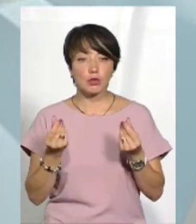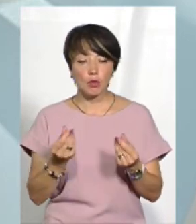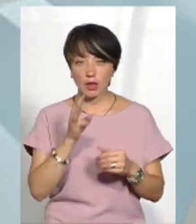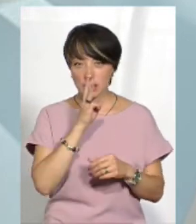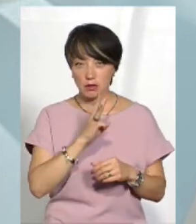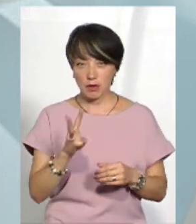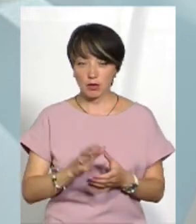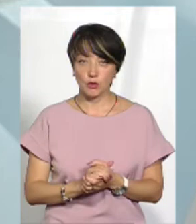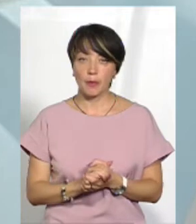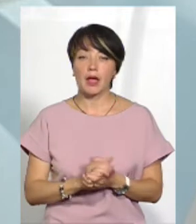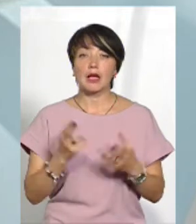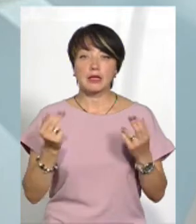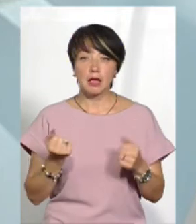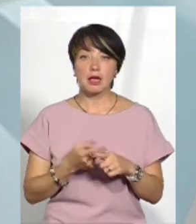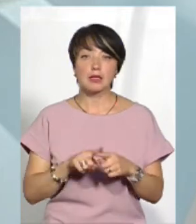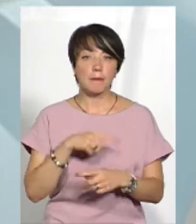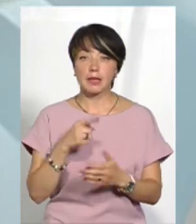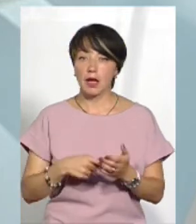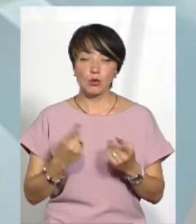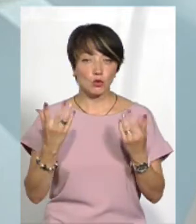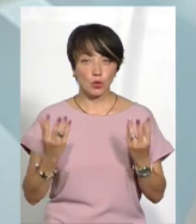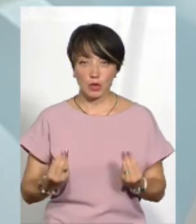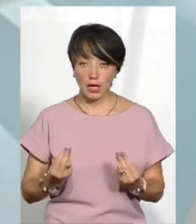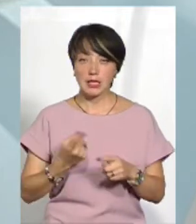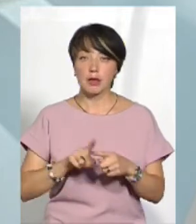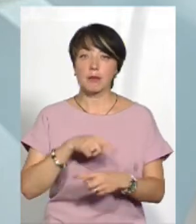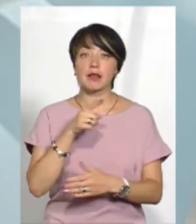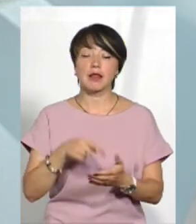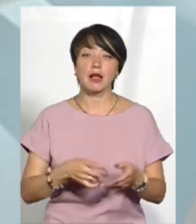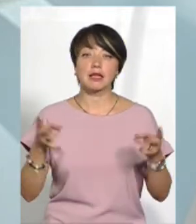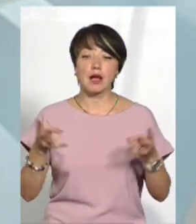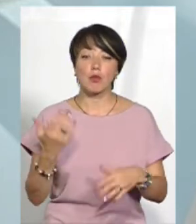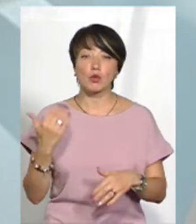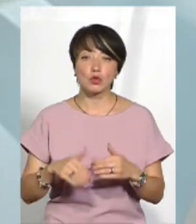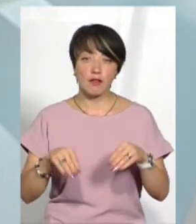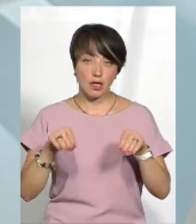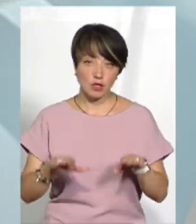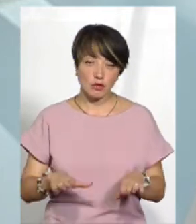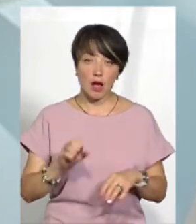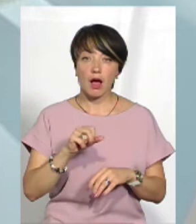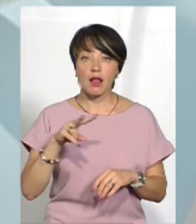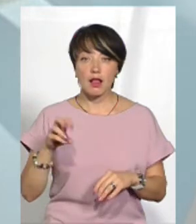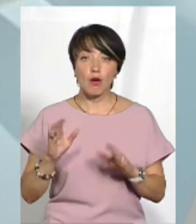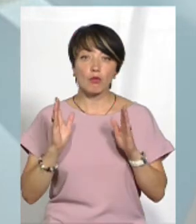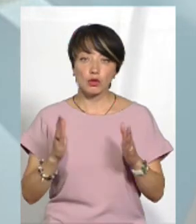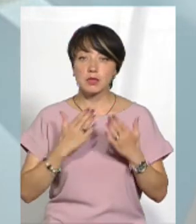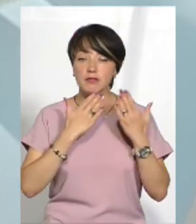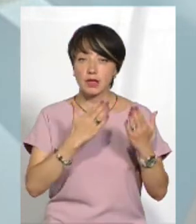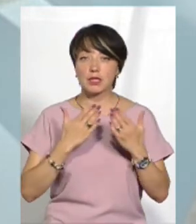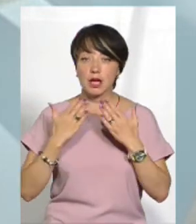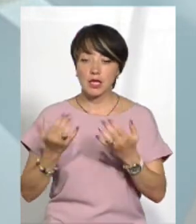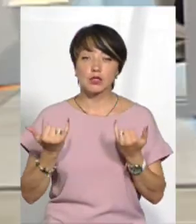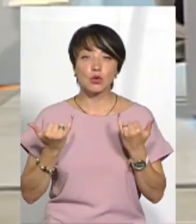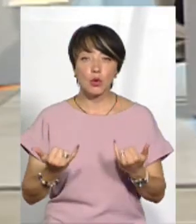на заробітну плату. Так, це питання не одного дня. Це питання треба вже вирішувати. Але будемо звертатися.